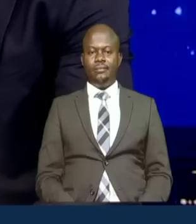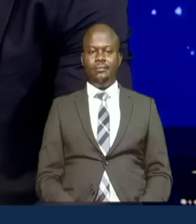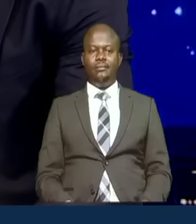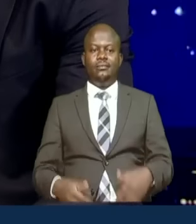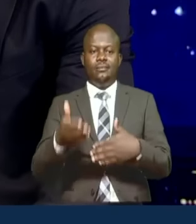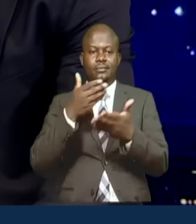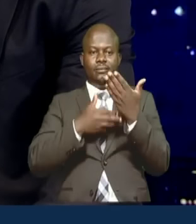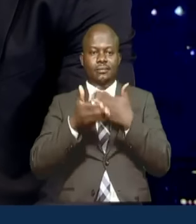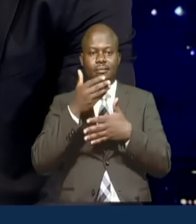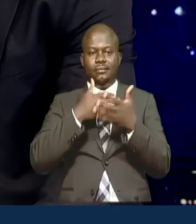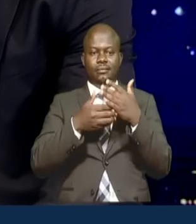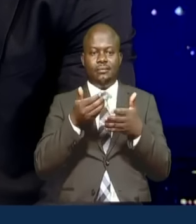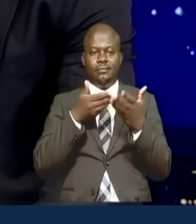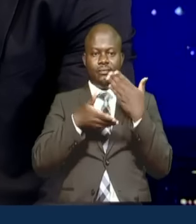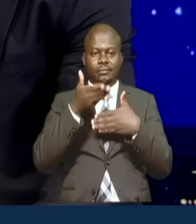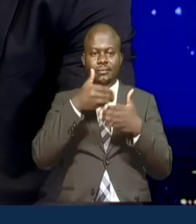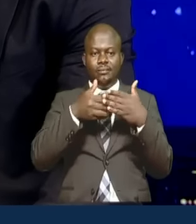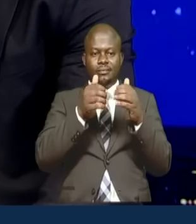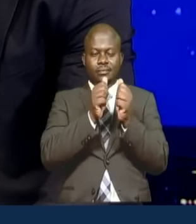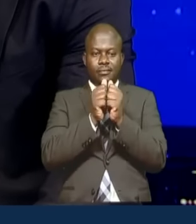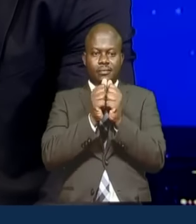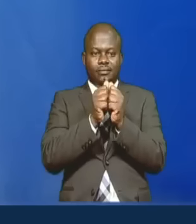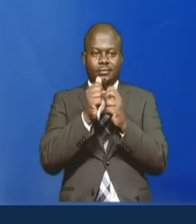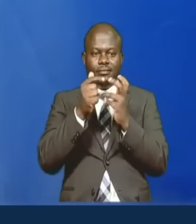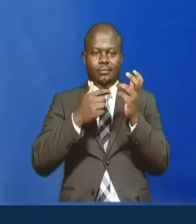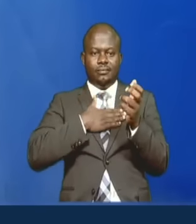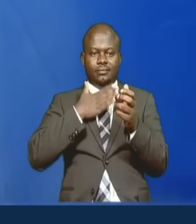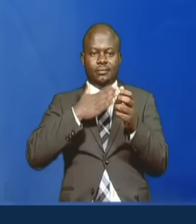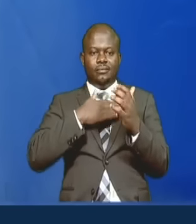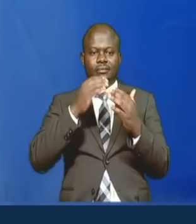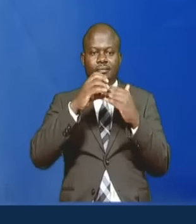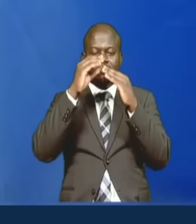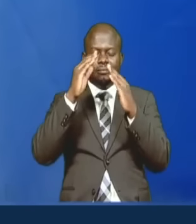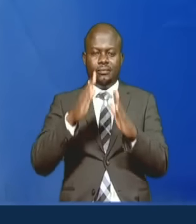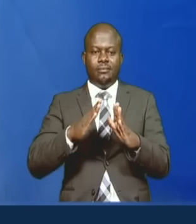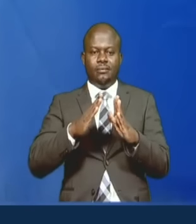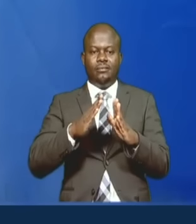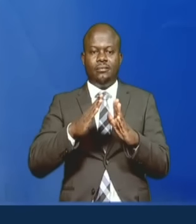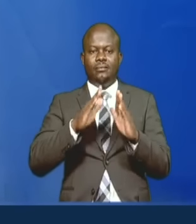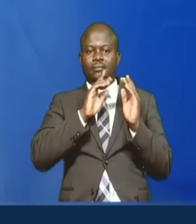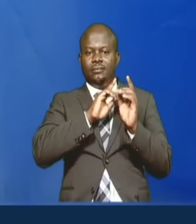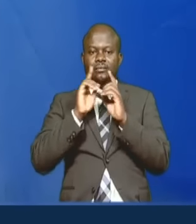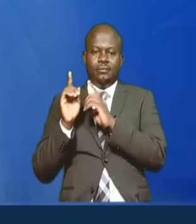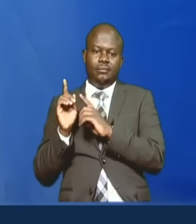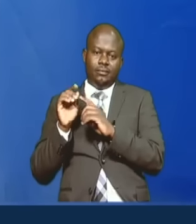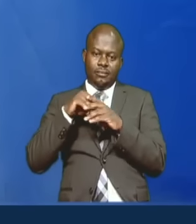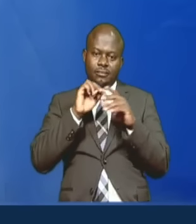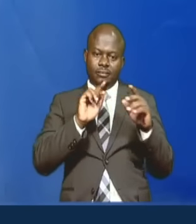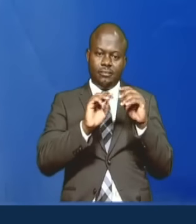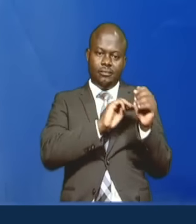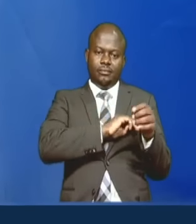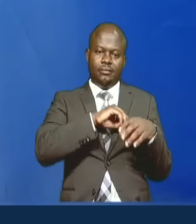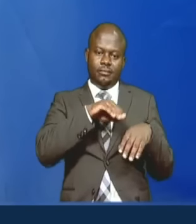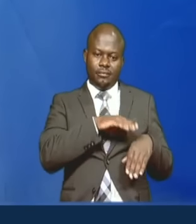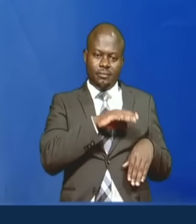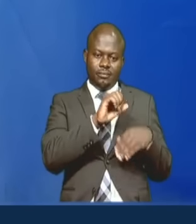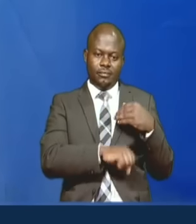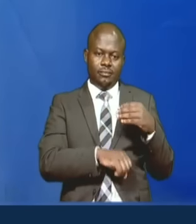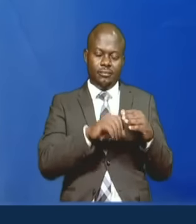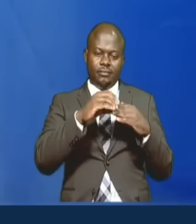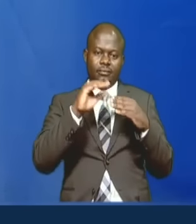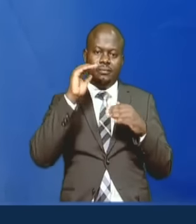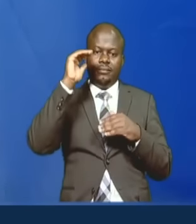twanaganiriye twagize n'amahirwe yo kuganira nicyo kintu cyanshimije cyane n'umuyobozi wa w'ingabo ziri mu butumwa bw'amahoro hariya muri Sudani y'Epfo ni umuyobozi